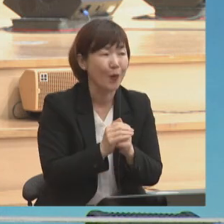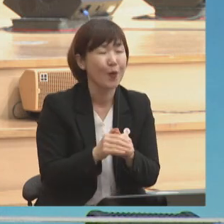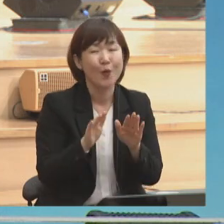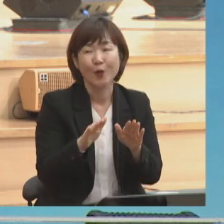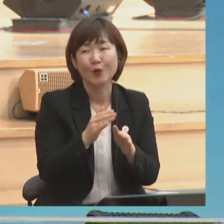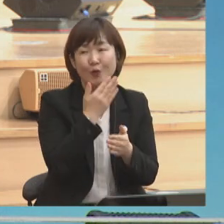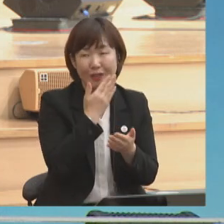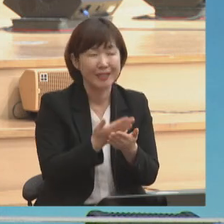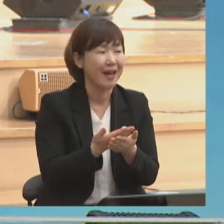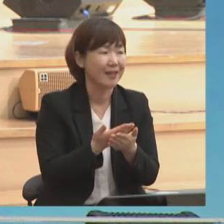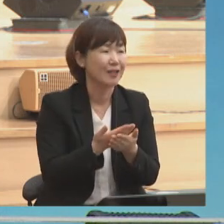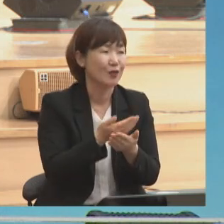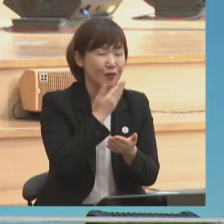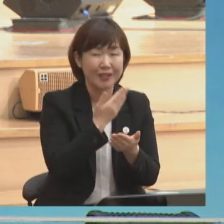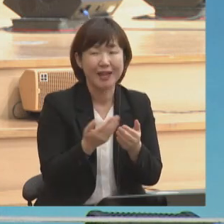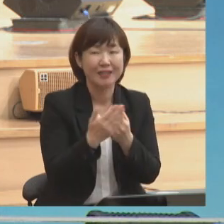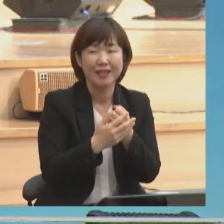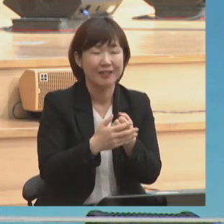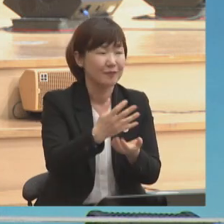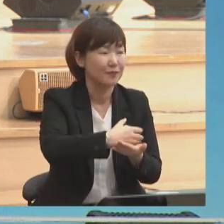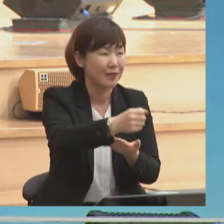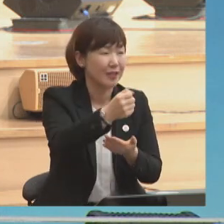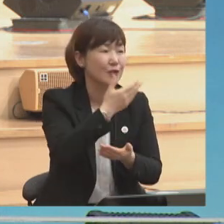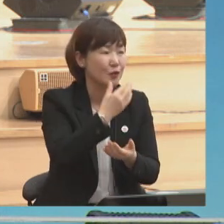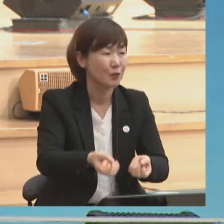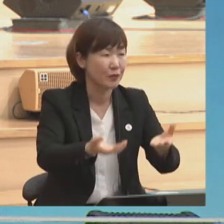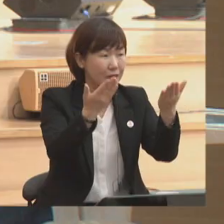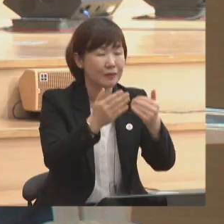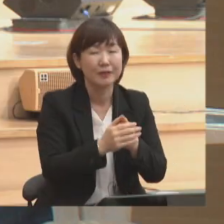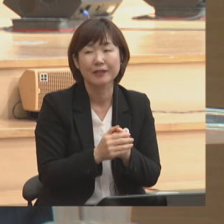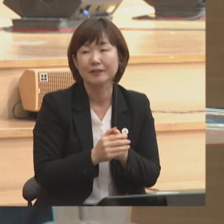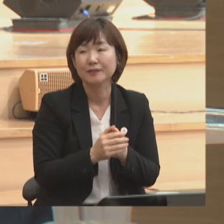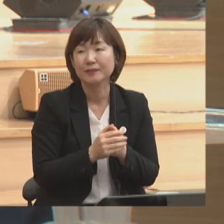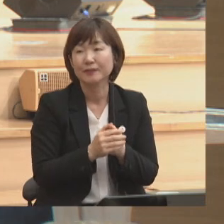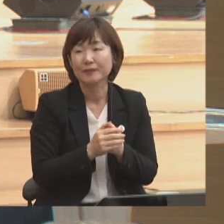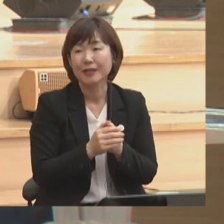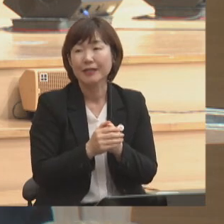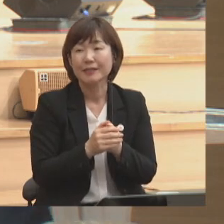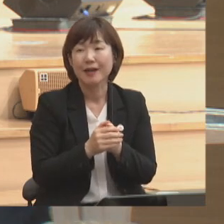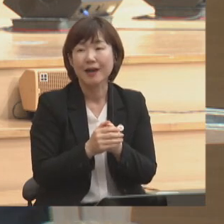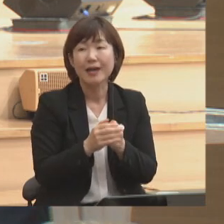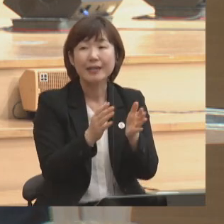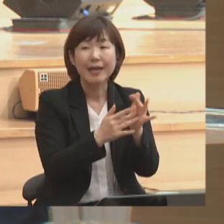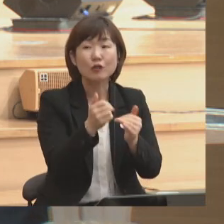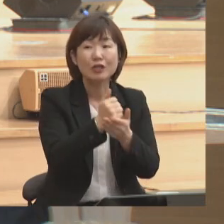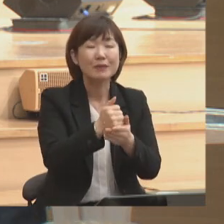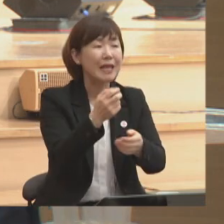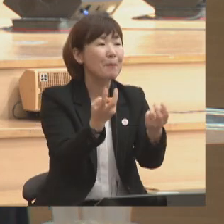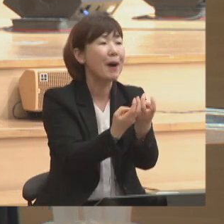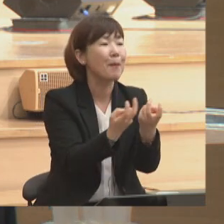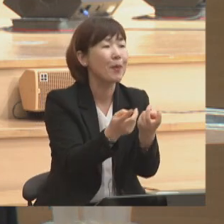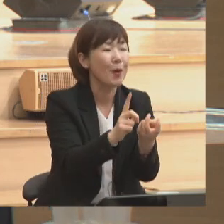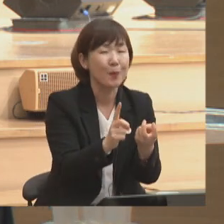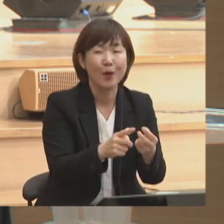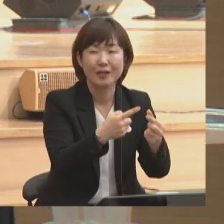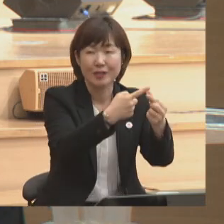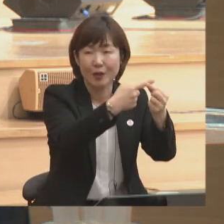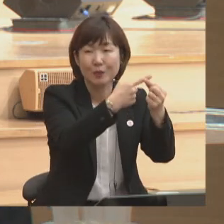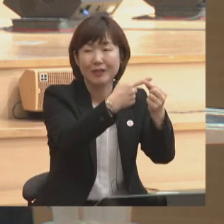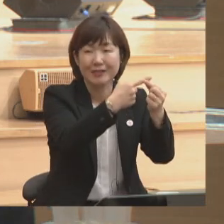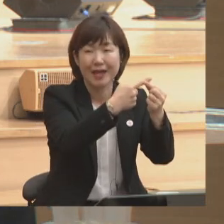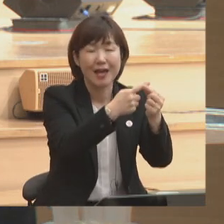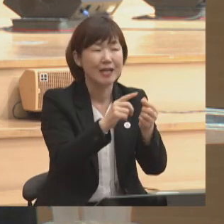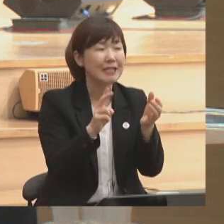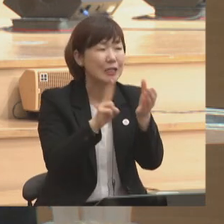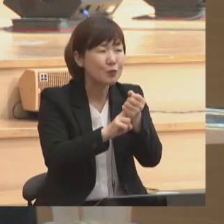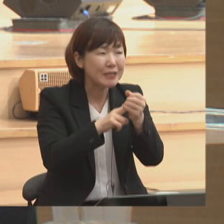이름으로 축원합니다. 축원합니다. 자, 예수님이 어떻게 전도했는가 따라 하십시다. 의도를 가지고. 의도를 가지고. 이제 여러분의 마음의 불편함을